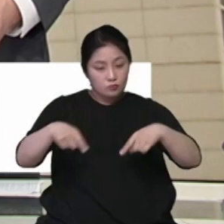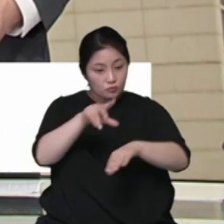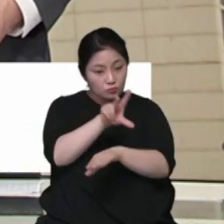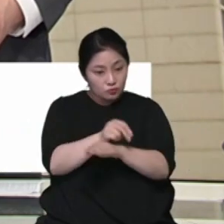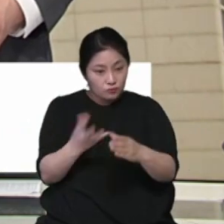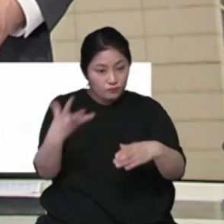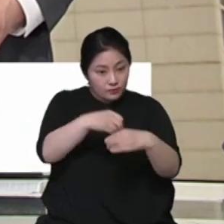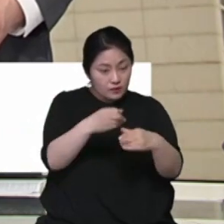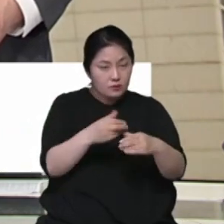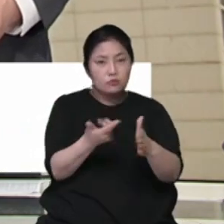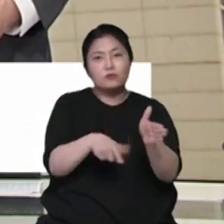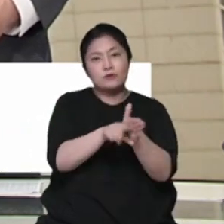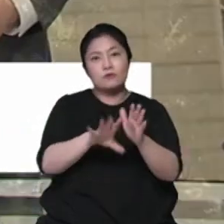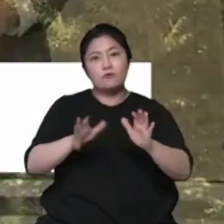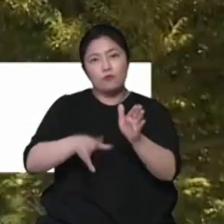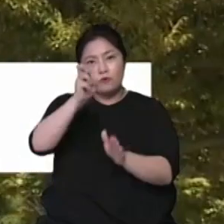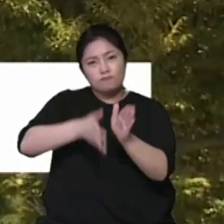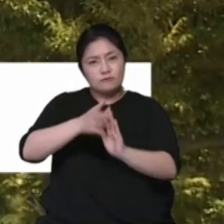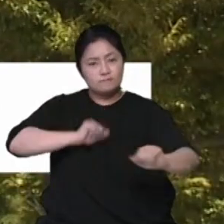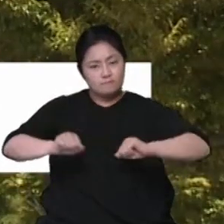광주광역시의 발걸음이 바빠지고 있습니다.